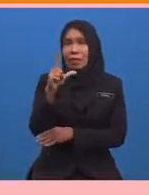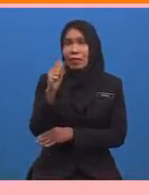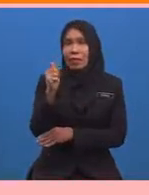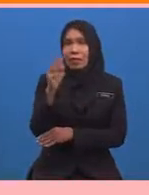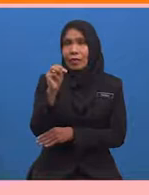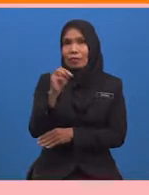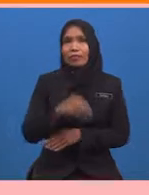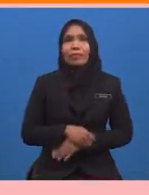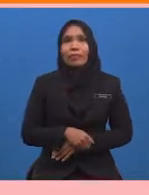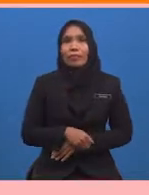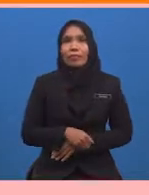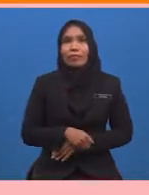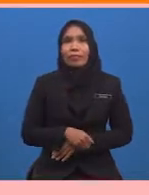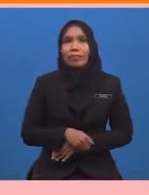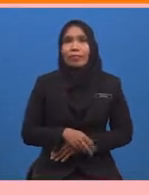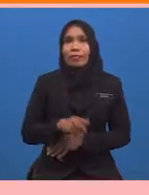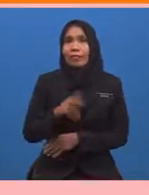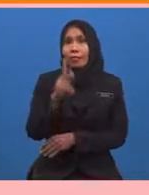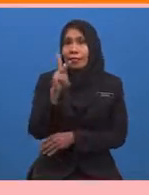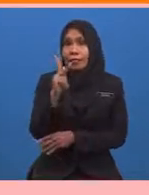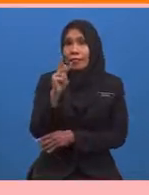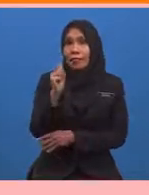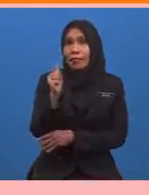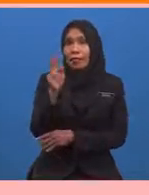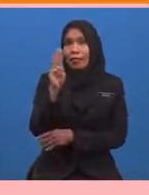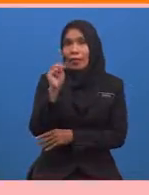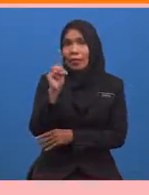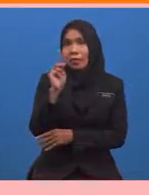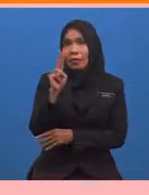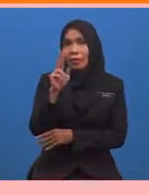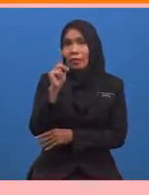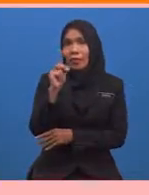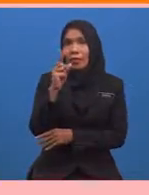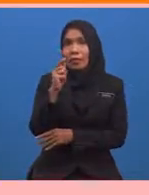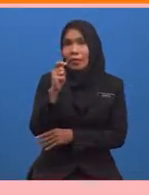dan kawasan perindustrian Kamunting Perak.